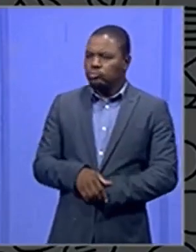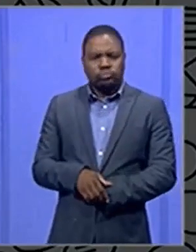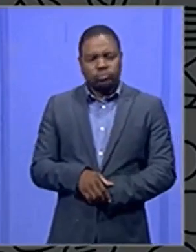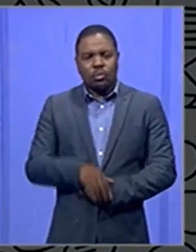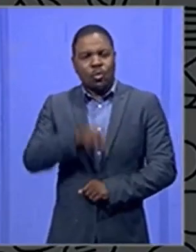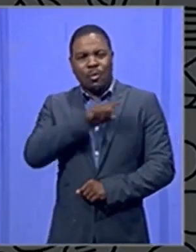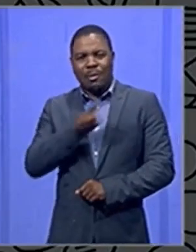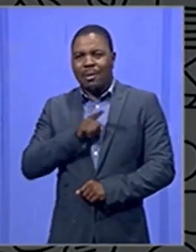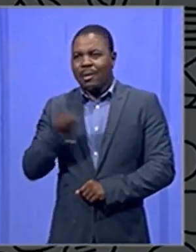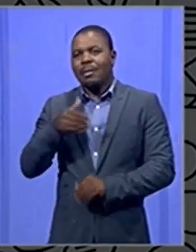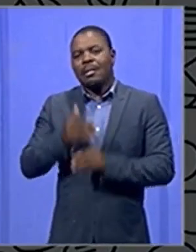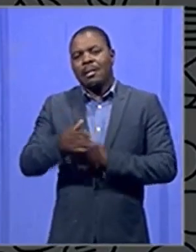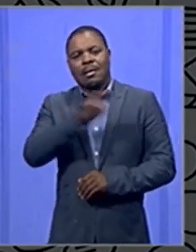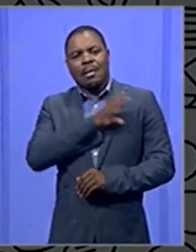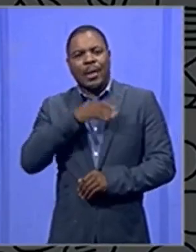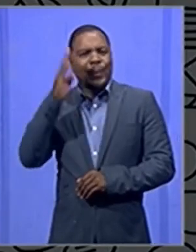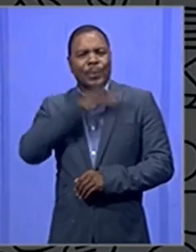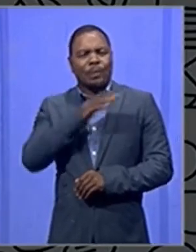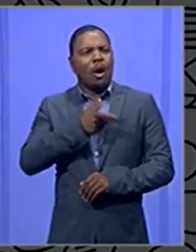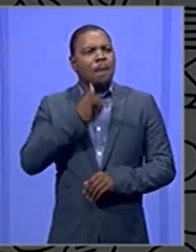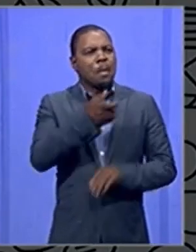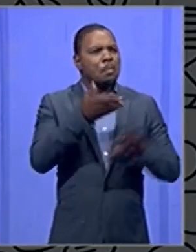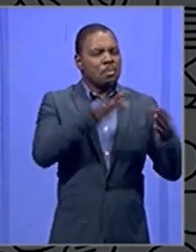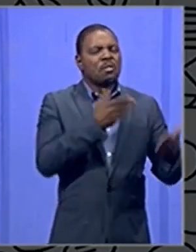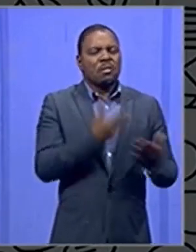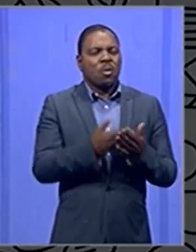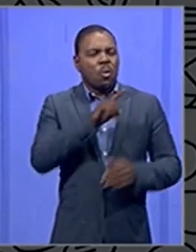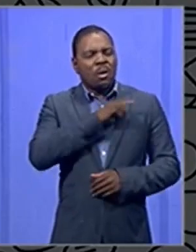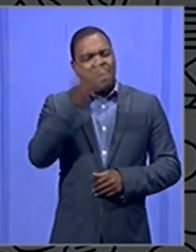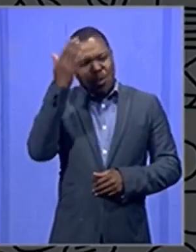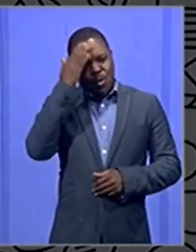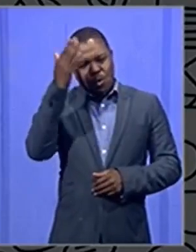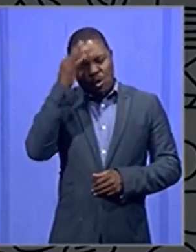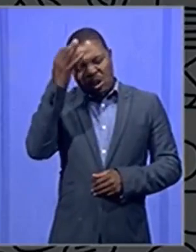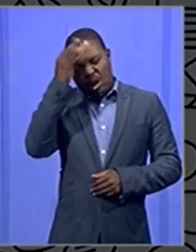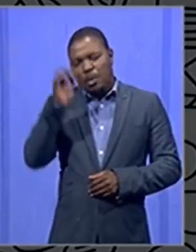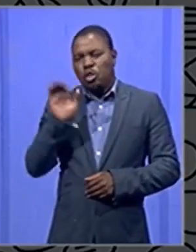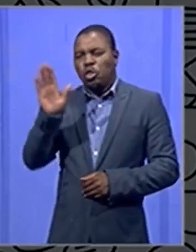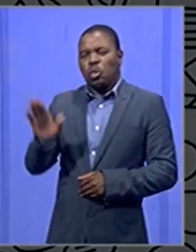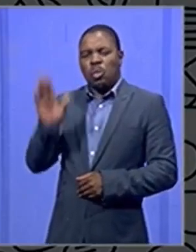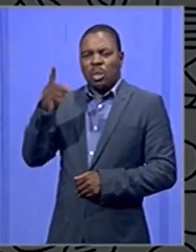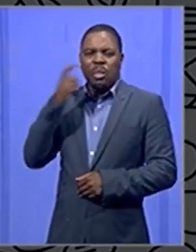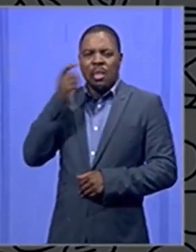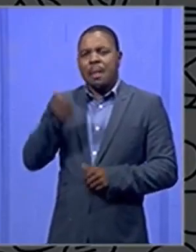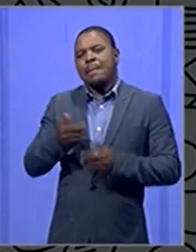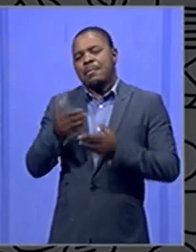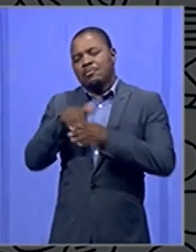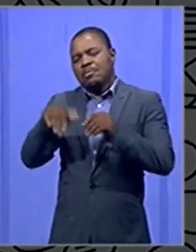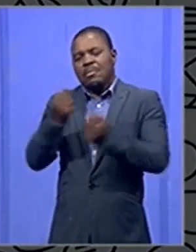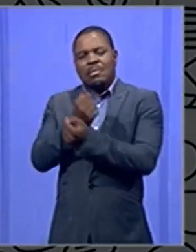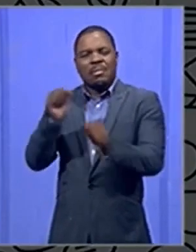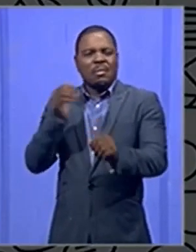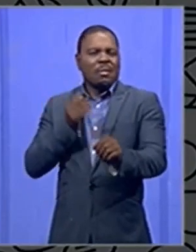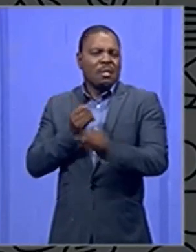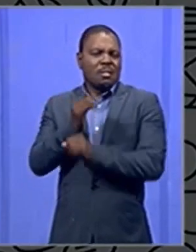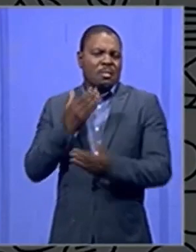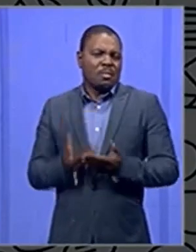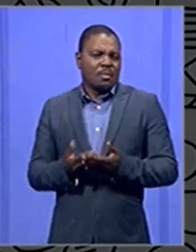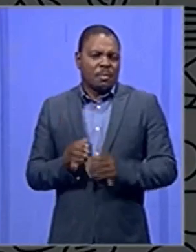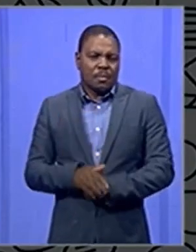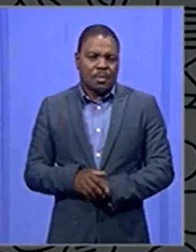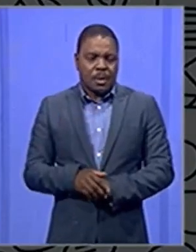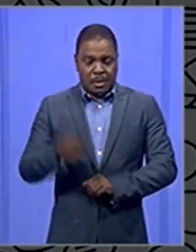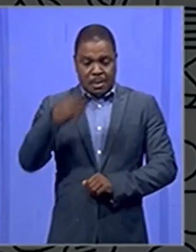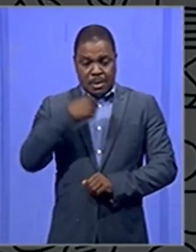le letshogo la go bolaya ka gore ba itse mmuso o tla nna bonolo mo go bona ba boele morago mo setšhabeng. Jaanong nna ka